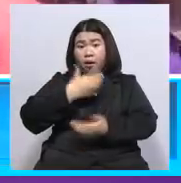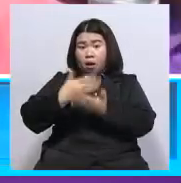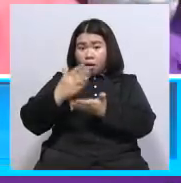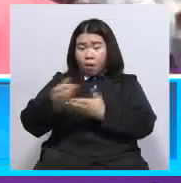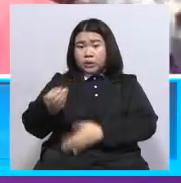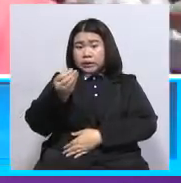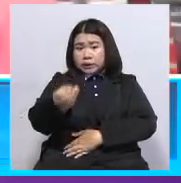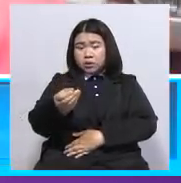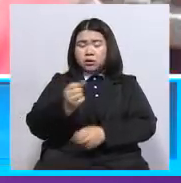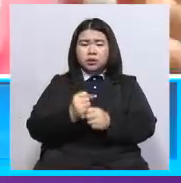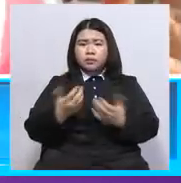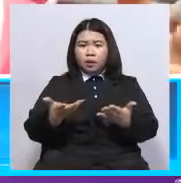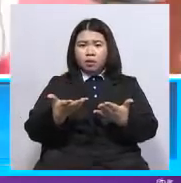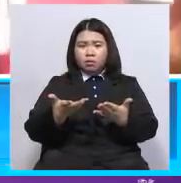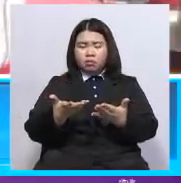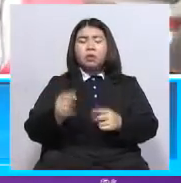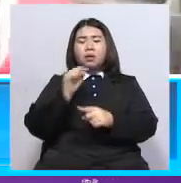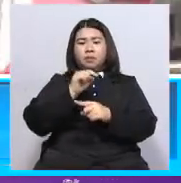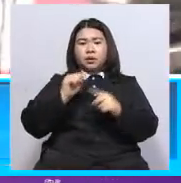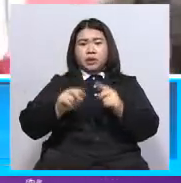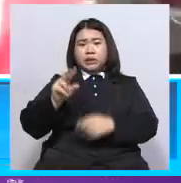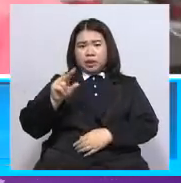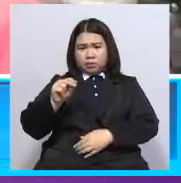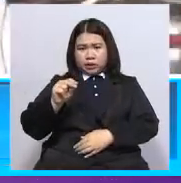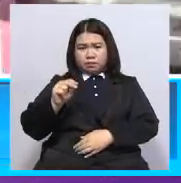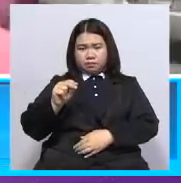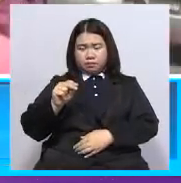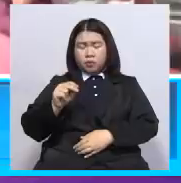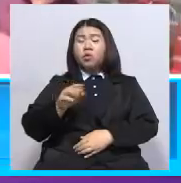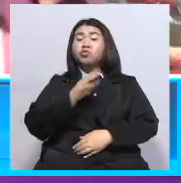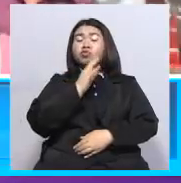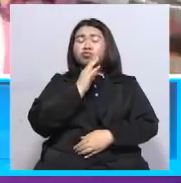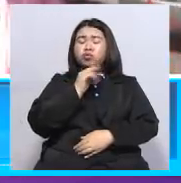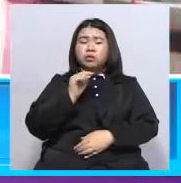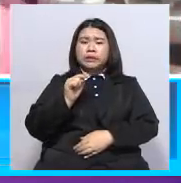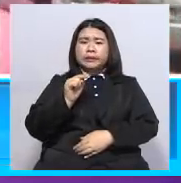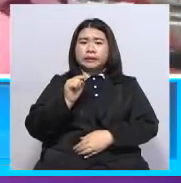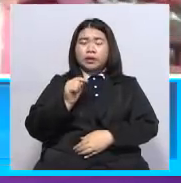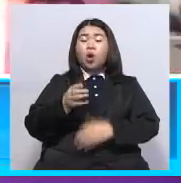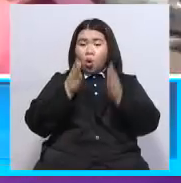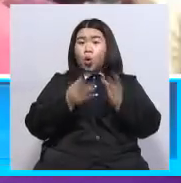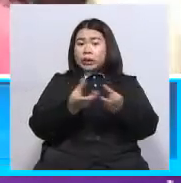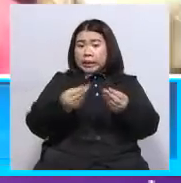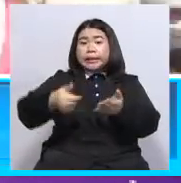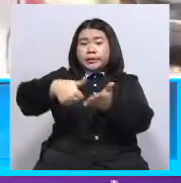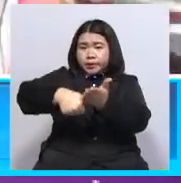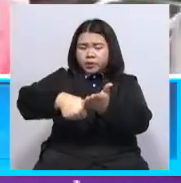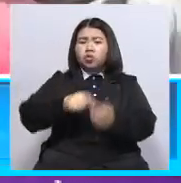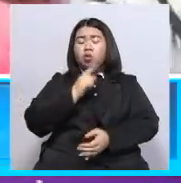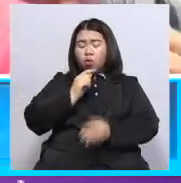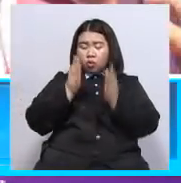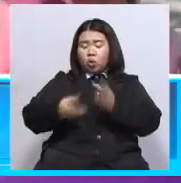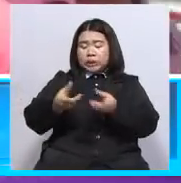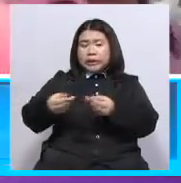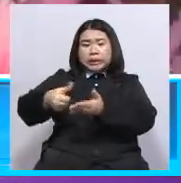นให้กับธนาคารเนี่ยค่ะอยู่ที่ร้อยละ30สำหรับเกษตรกรที่มีหลักประกันนะคะส่วนเกษตรกรที่ไม่มีหลักประ